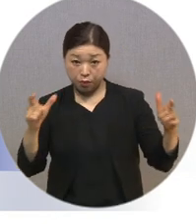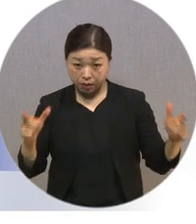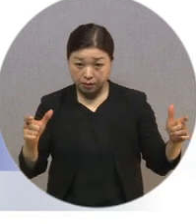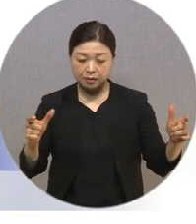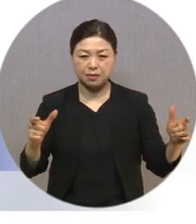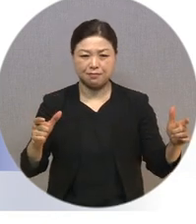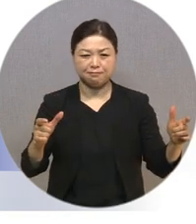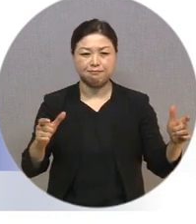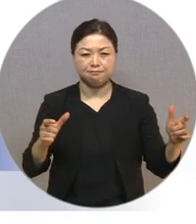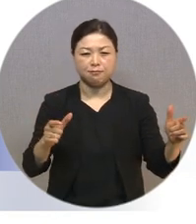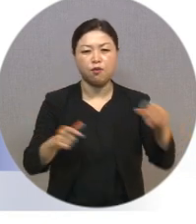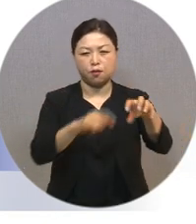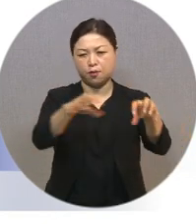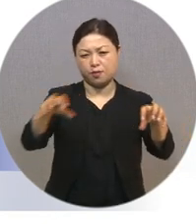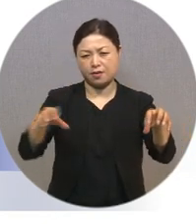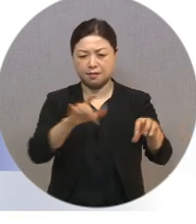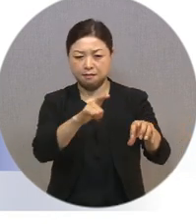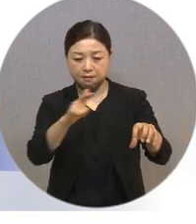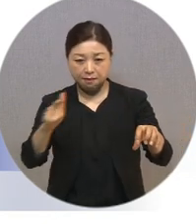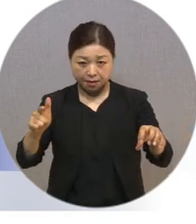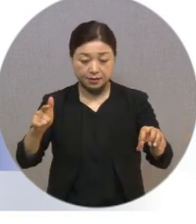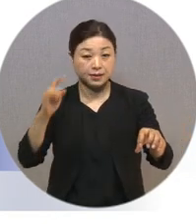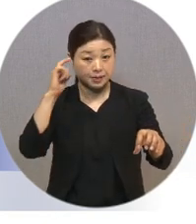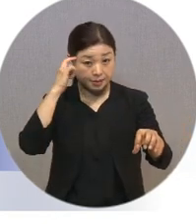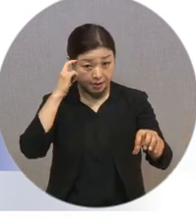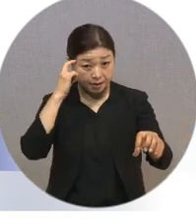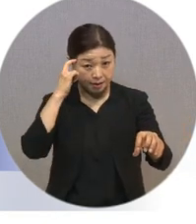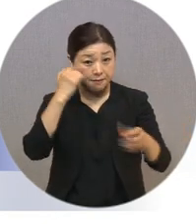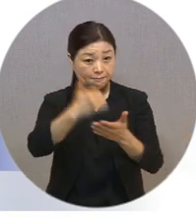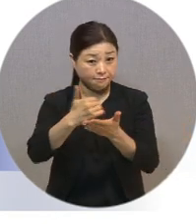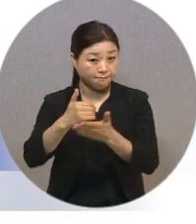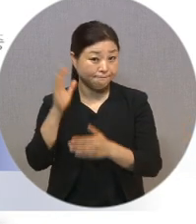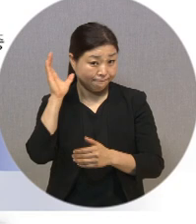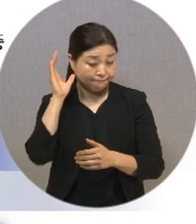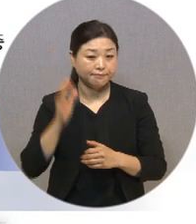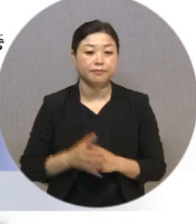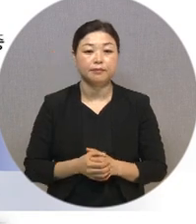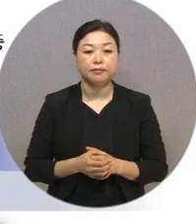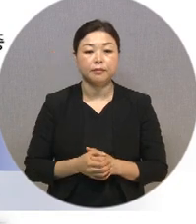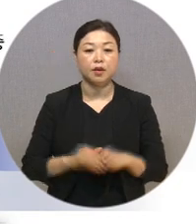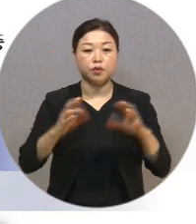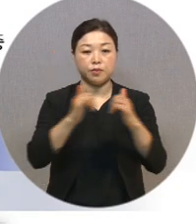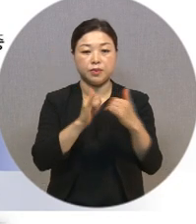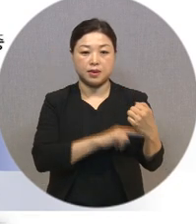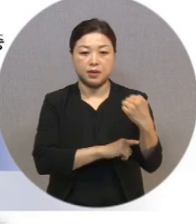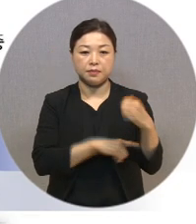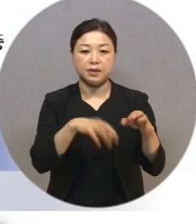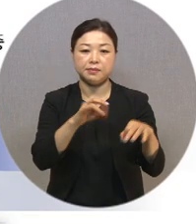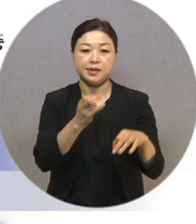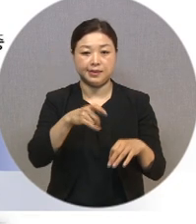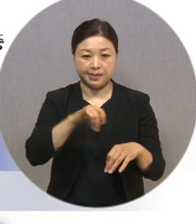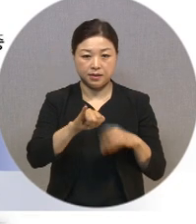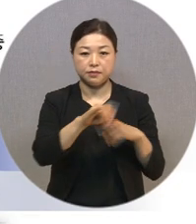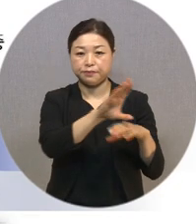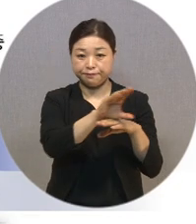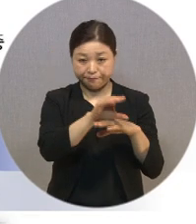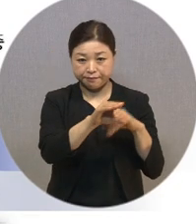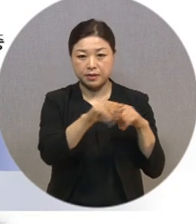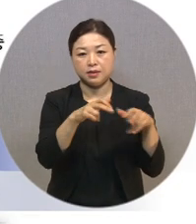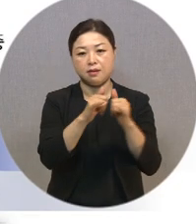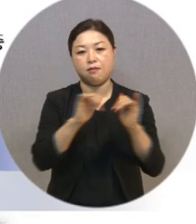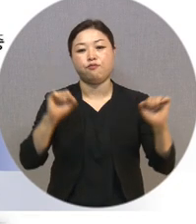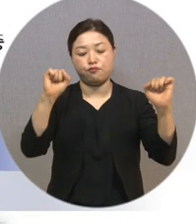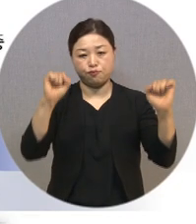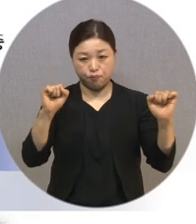각계 각층에 다양한 의견을 들어보는 자리로 마련됐는데요 국민의 임 김혜지 의원은 중계를 통해 장애인